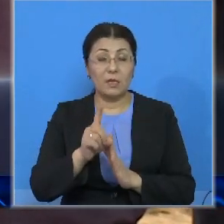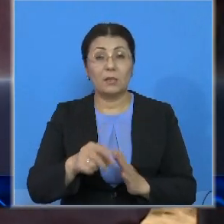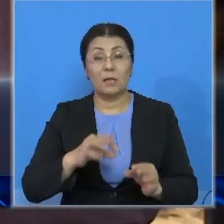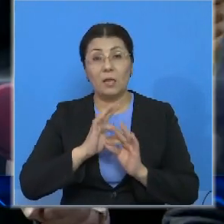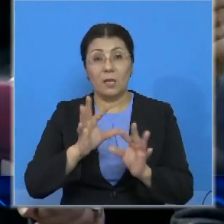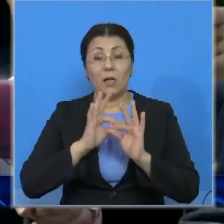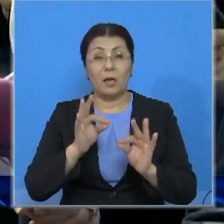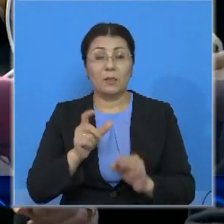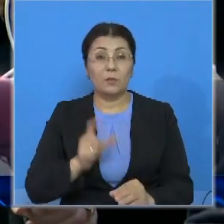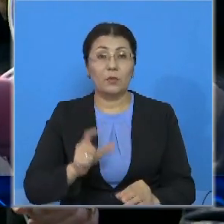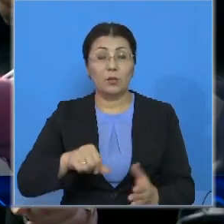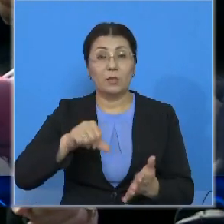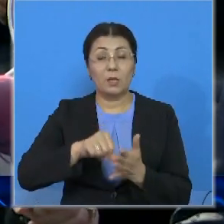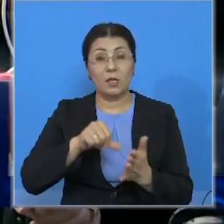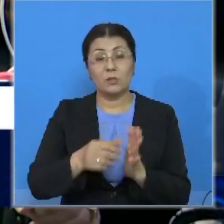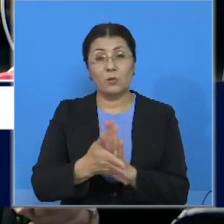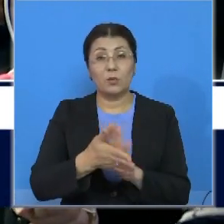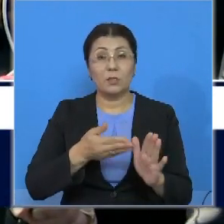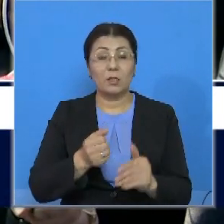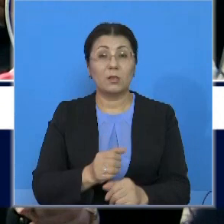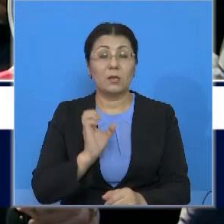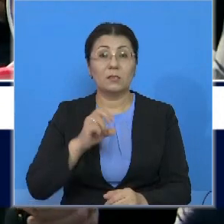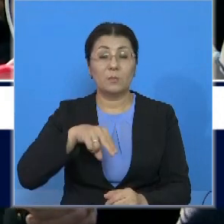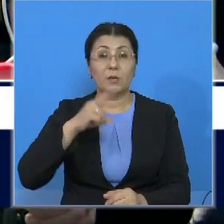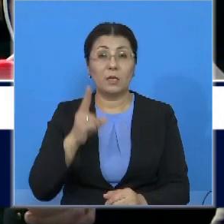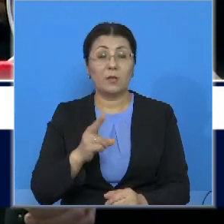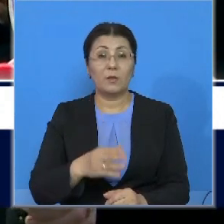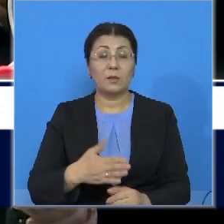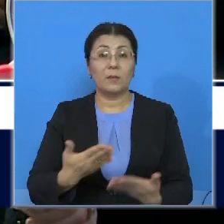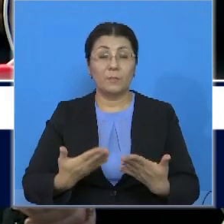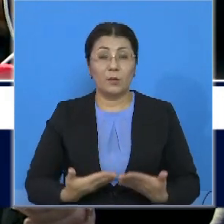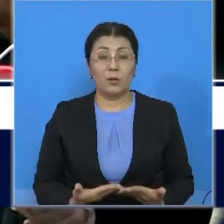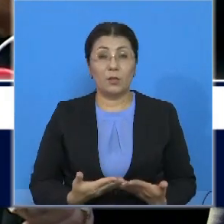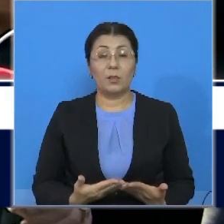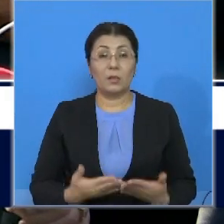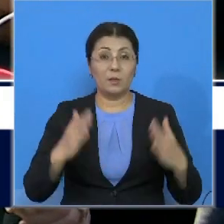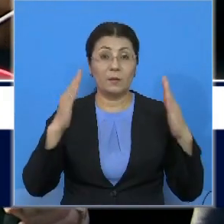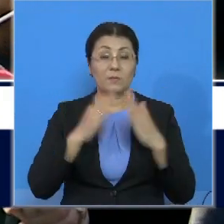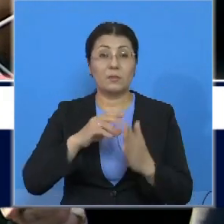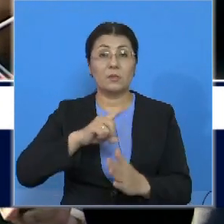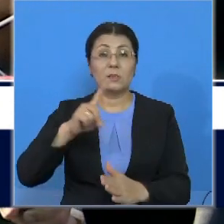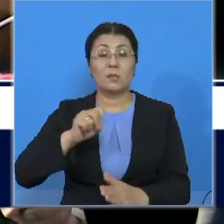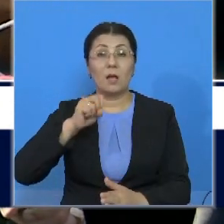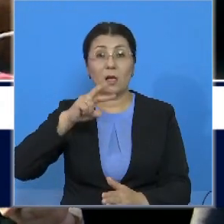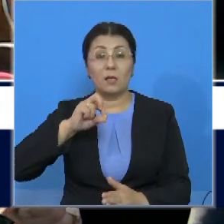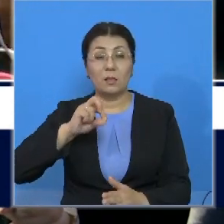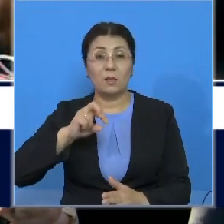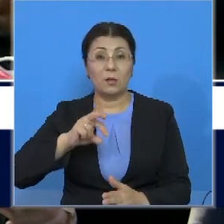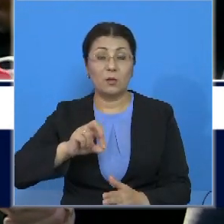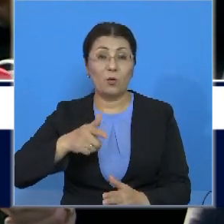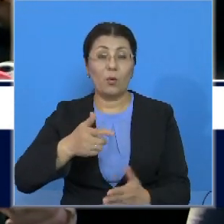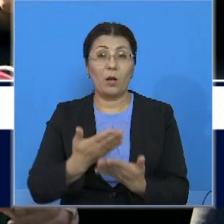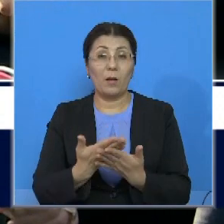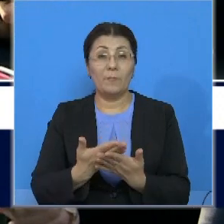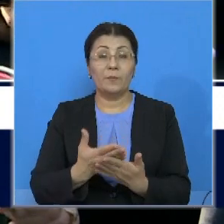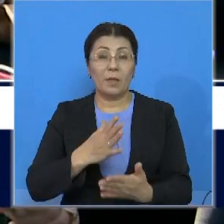шақырды. СПК арқылы тұратын адамдардың үйлерін залоққа салып, енді бұған дейін ешқашан бірде бір үйді залоққа